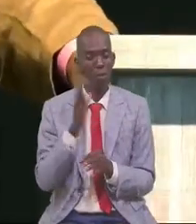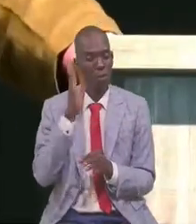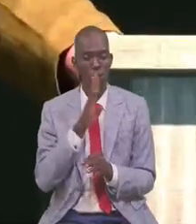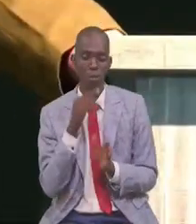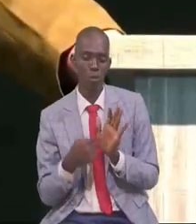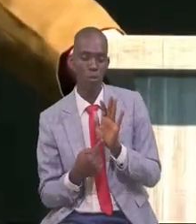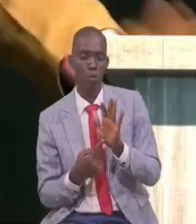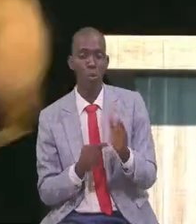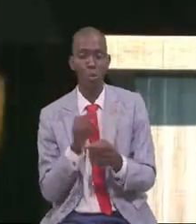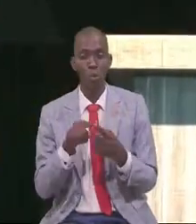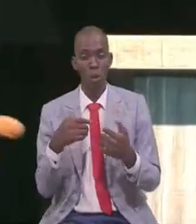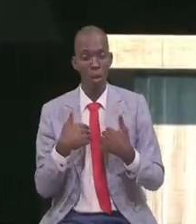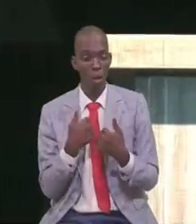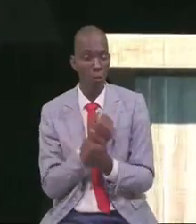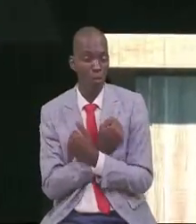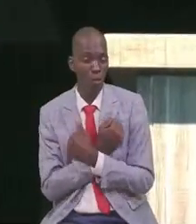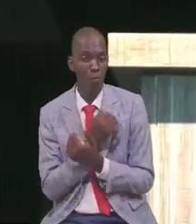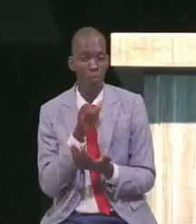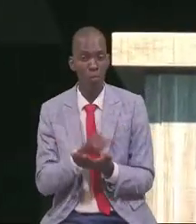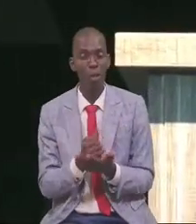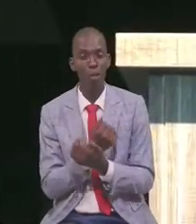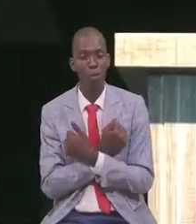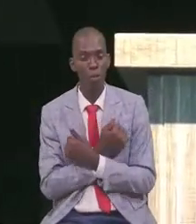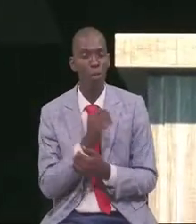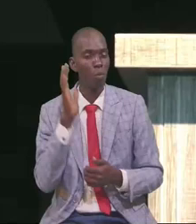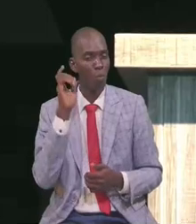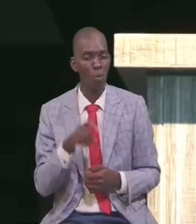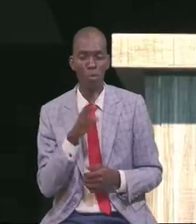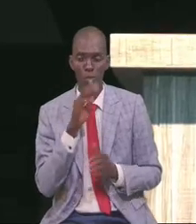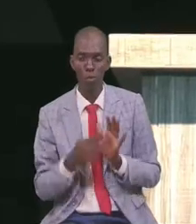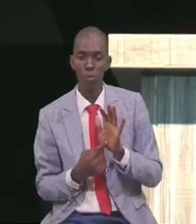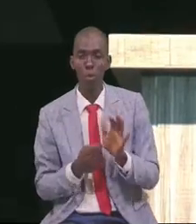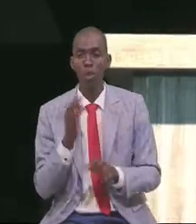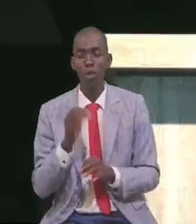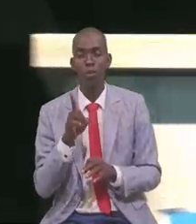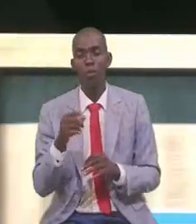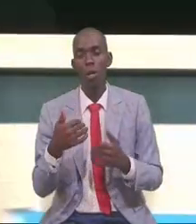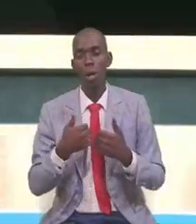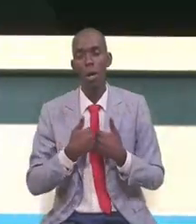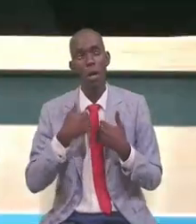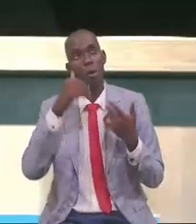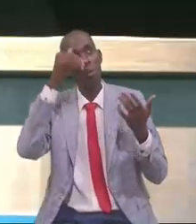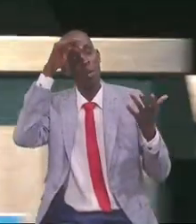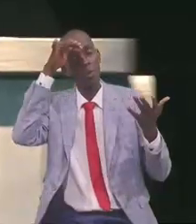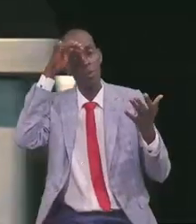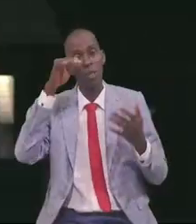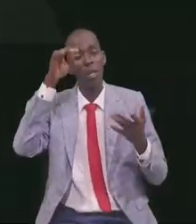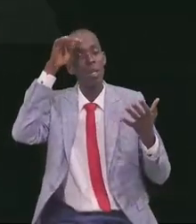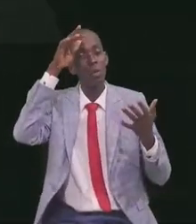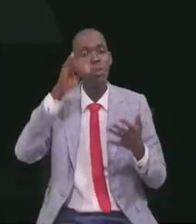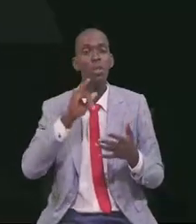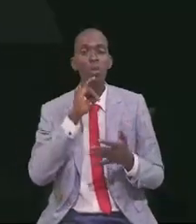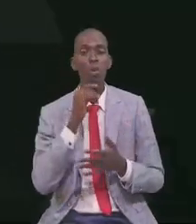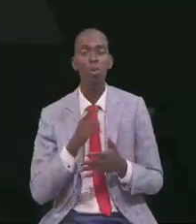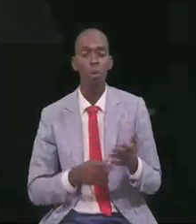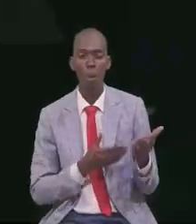amour sera exprimé. Si vous avez l'attente, en réalité, l'attente est ce qui apporte